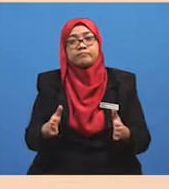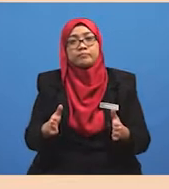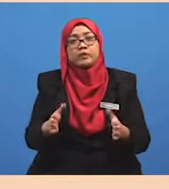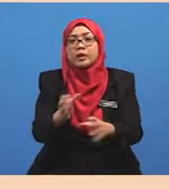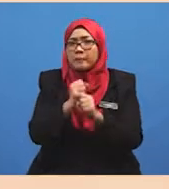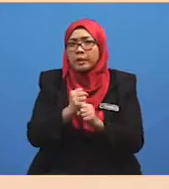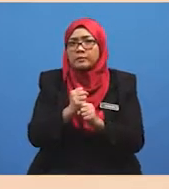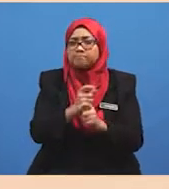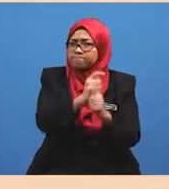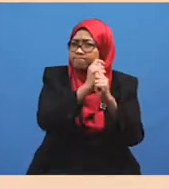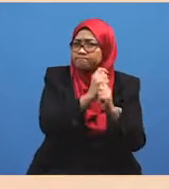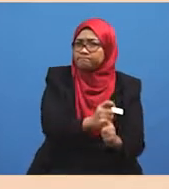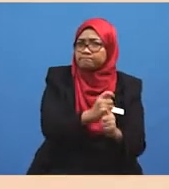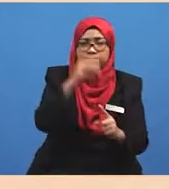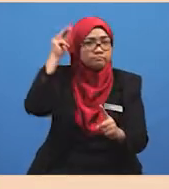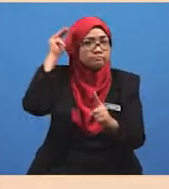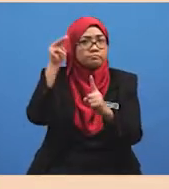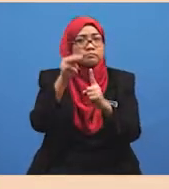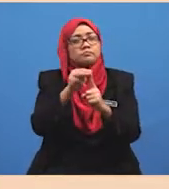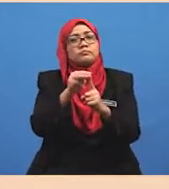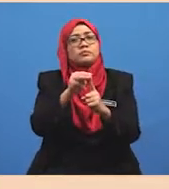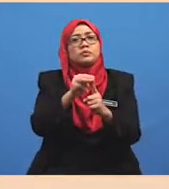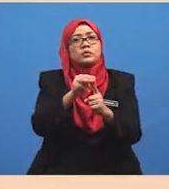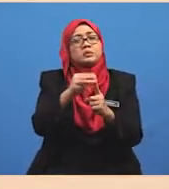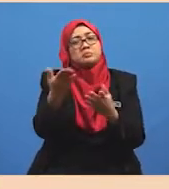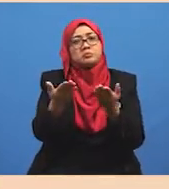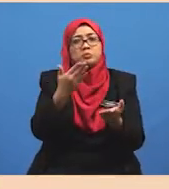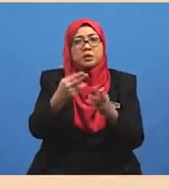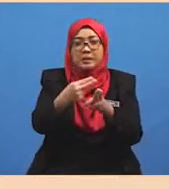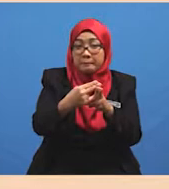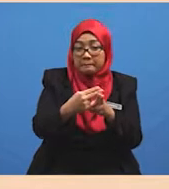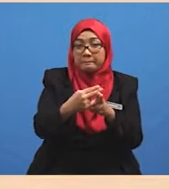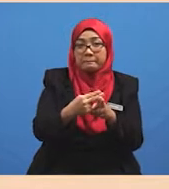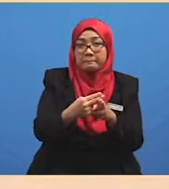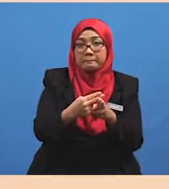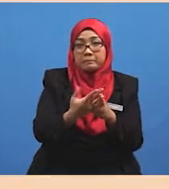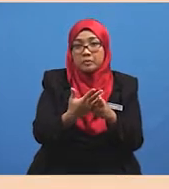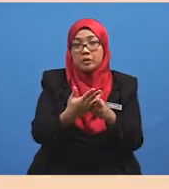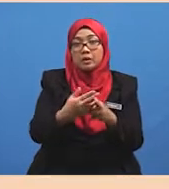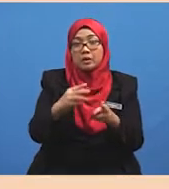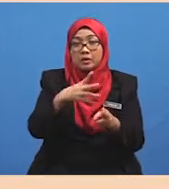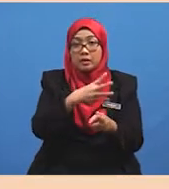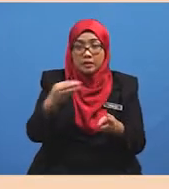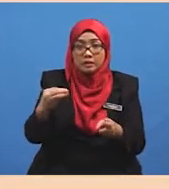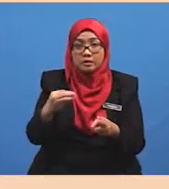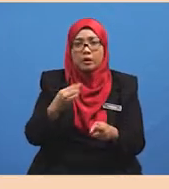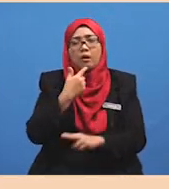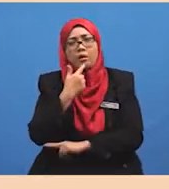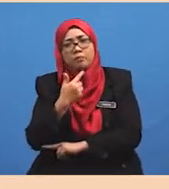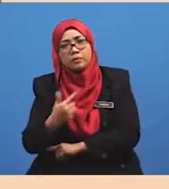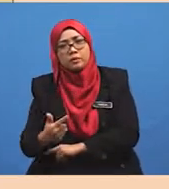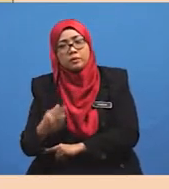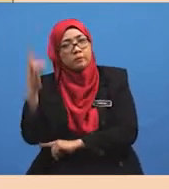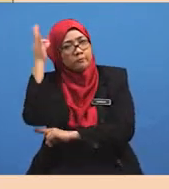menetapkan matlamat Jungle pendek dan jangka panjang setelah mampu